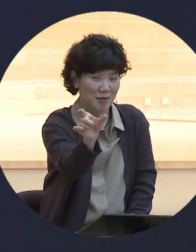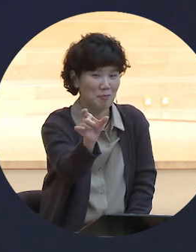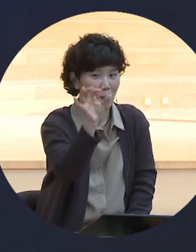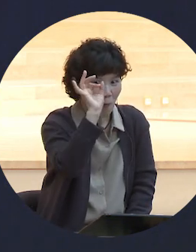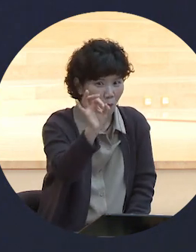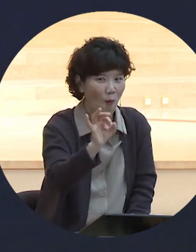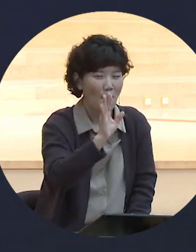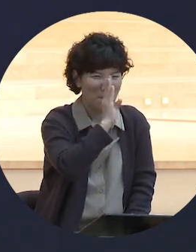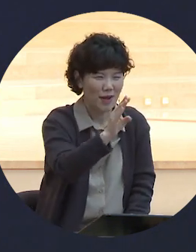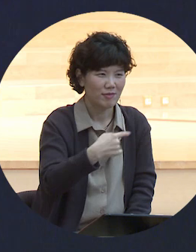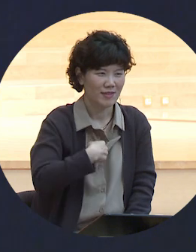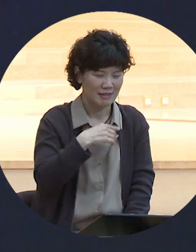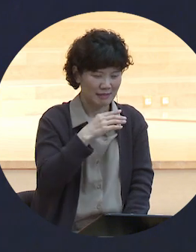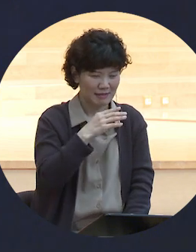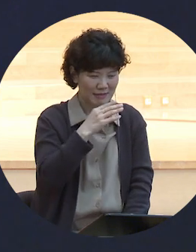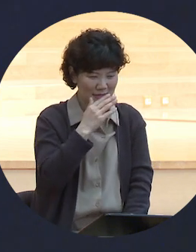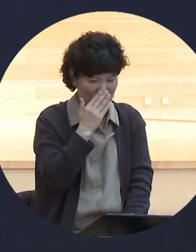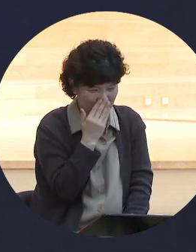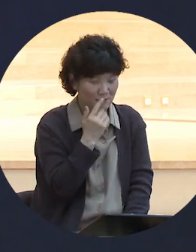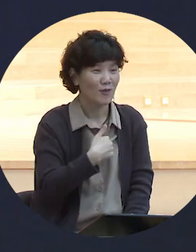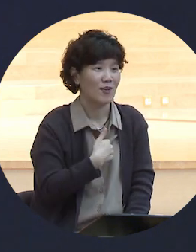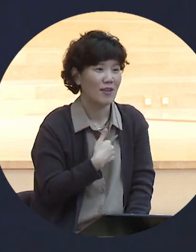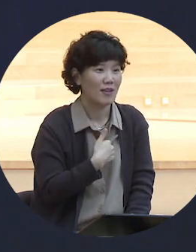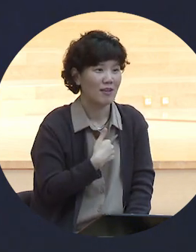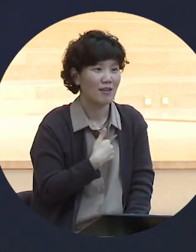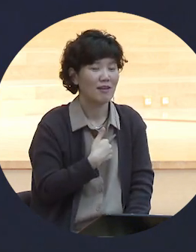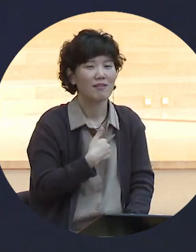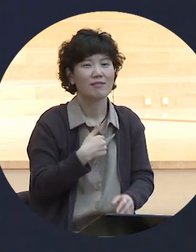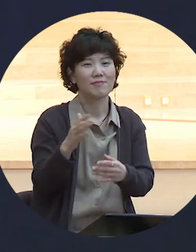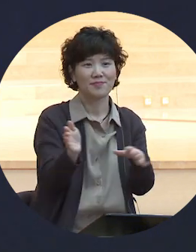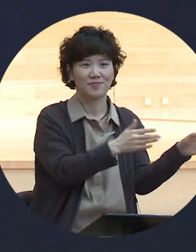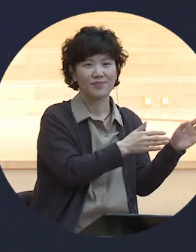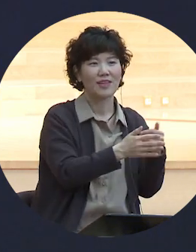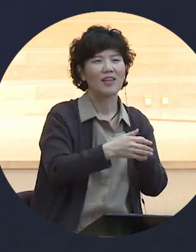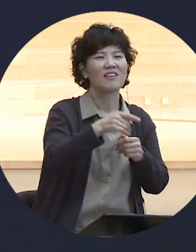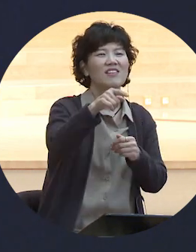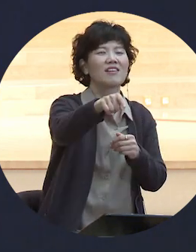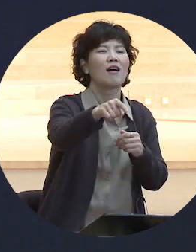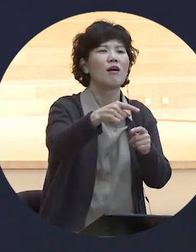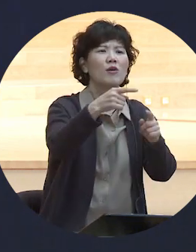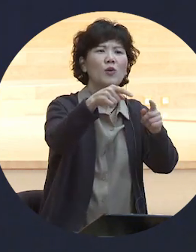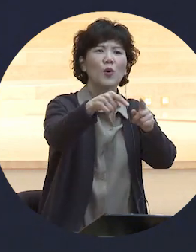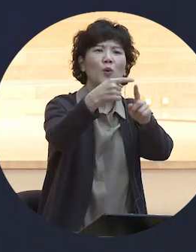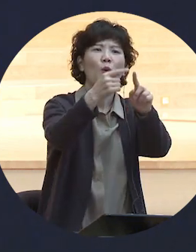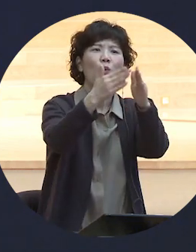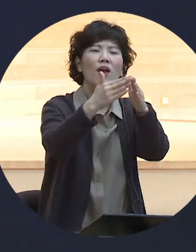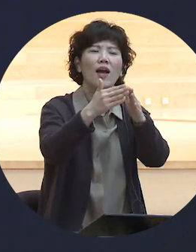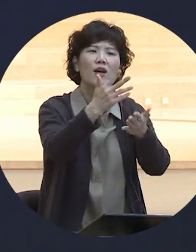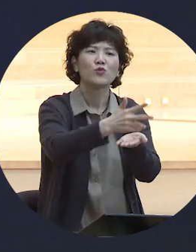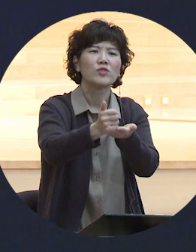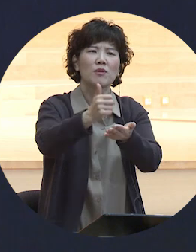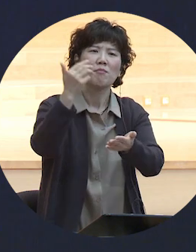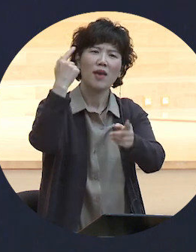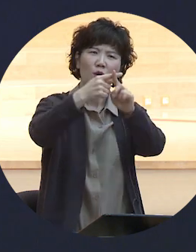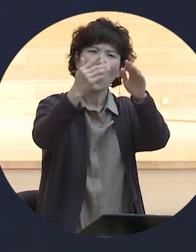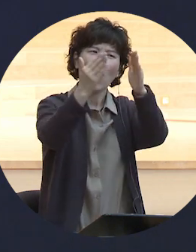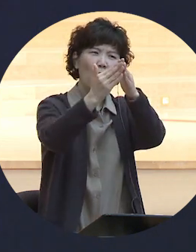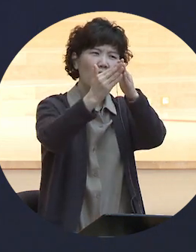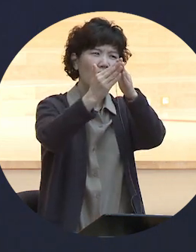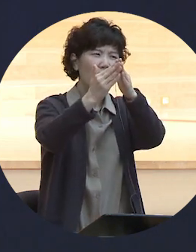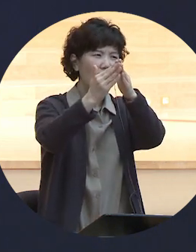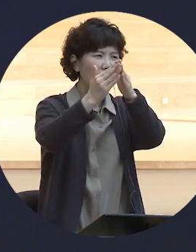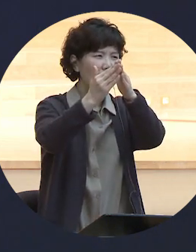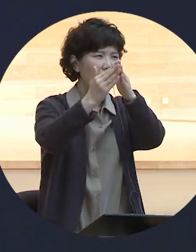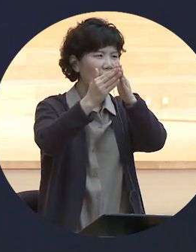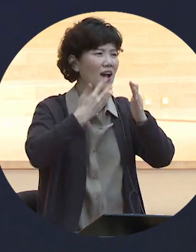되어지는데 우리가 정말로 교회가 주님의 교회라는 걸 인정한다면 내가 이해 못할 일들이 교회